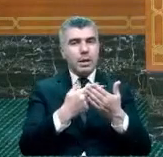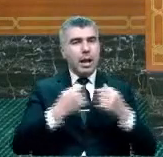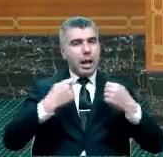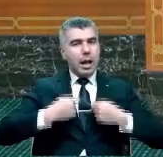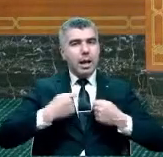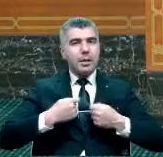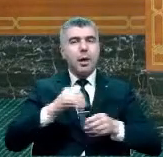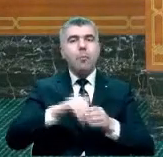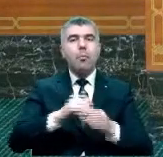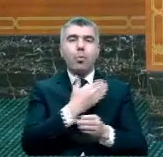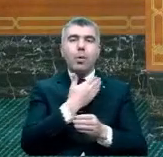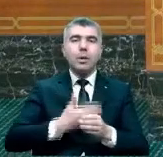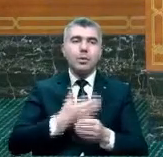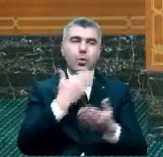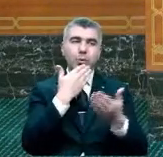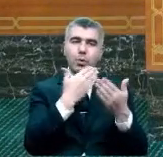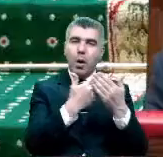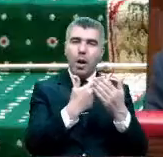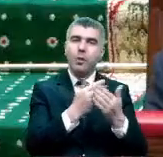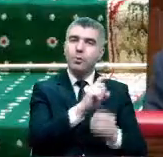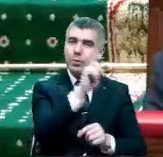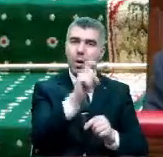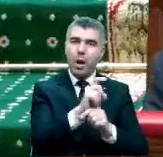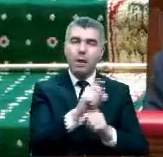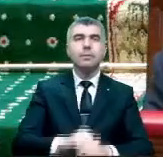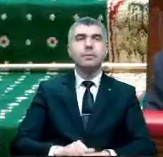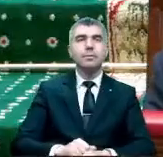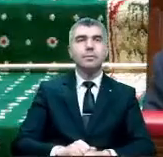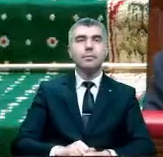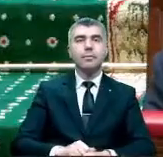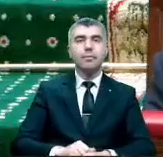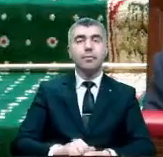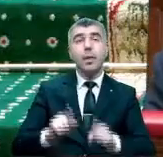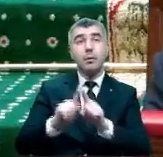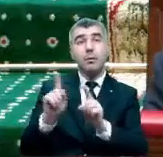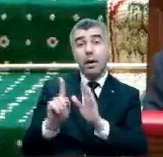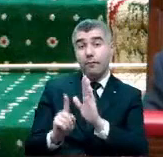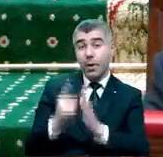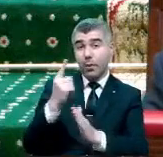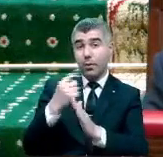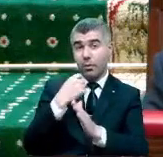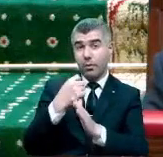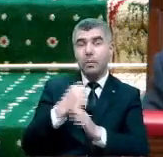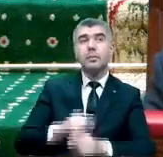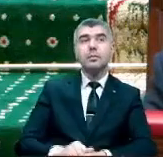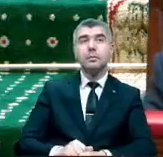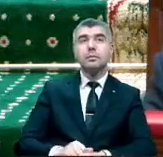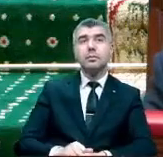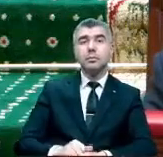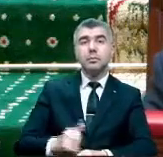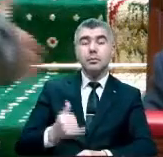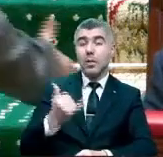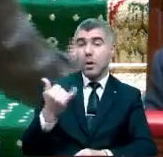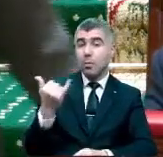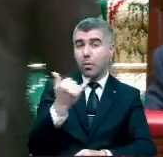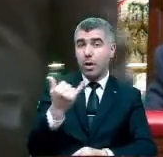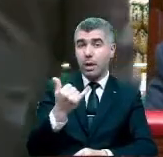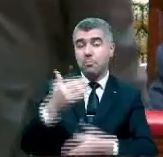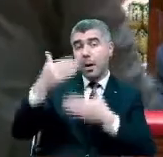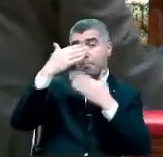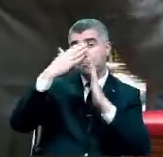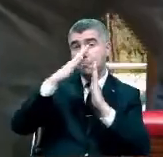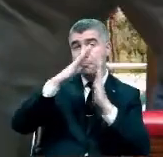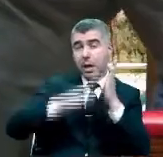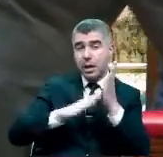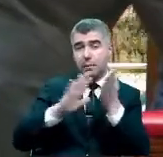السيد المستشار على طرح هذا السؤال. باش نبدا بغيت نشير ان بلادنا تتوفر